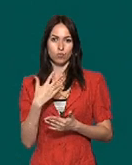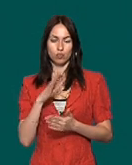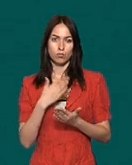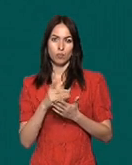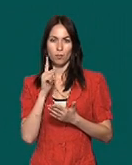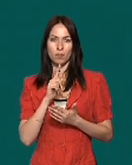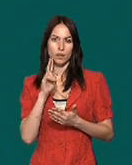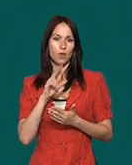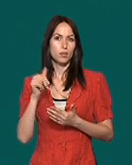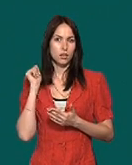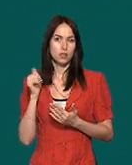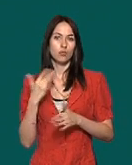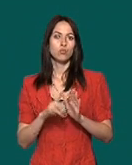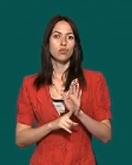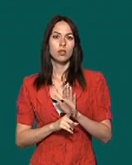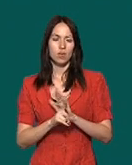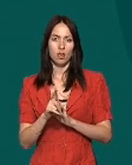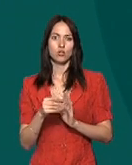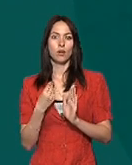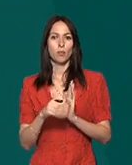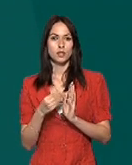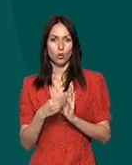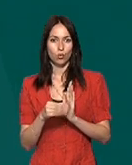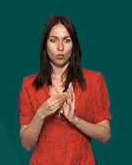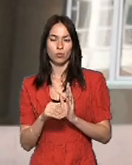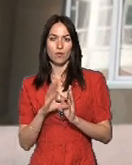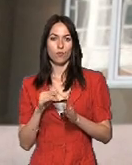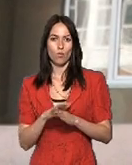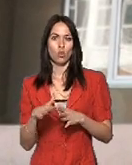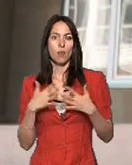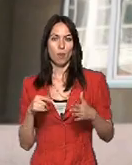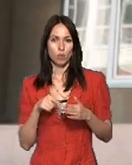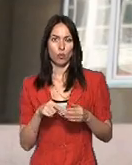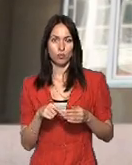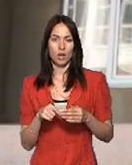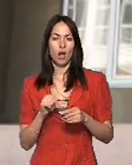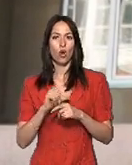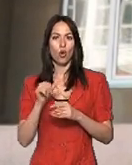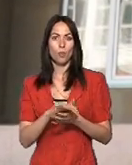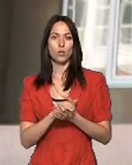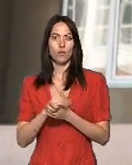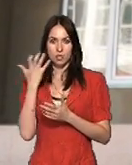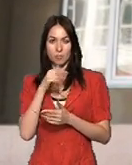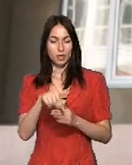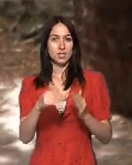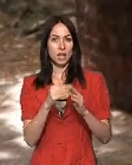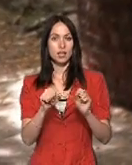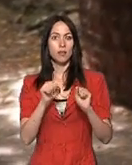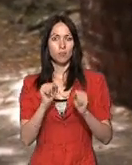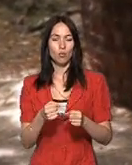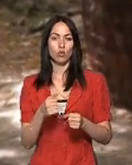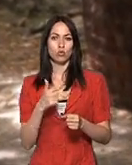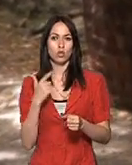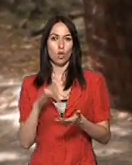назад, мабуть. Почали процедуру підготовки документів в повному об'ємі. Крім товариства «Сліпих», ця будівля може перебувати у власності